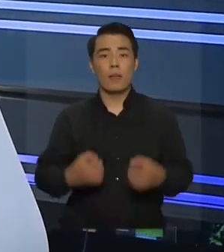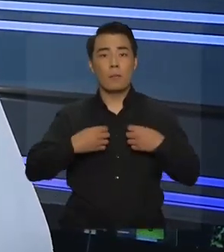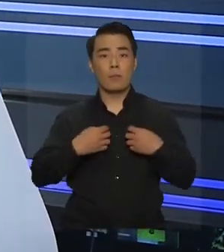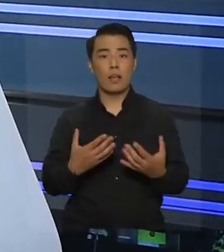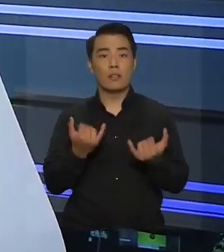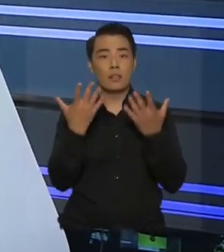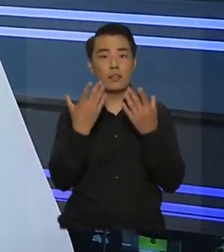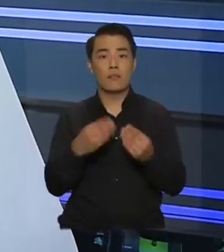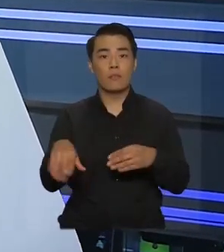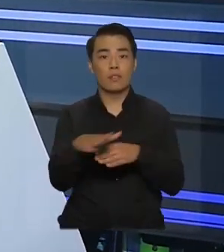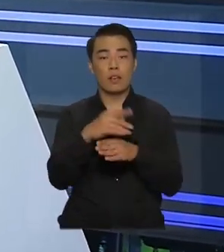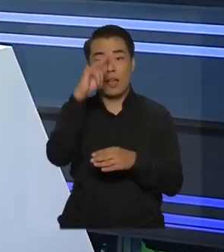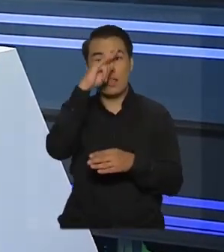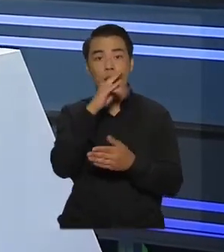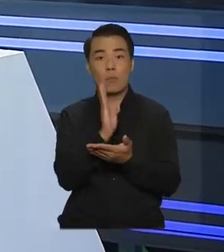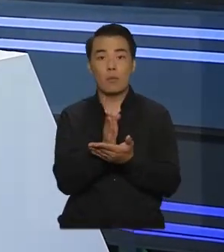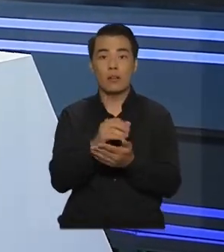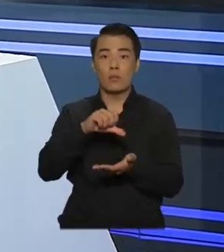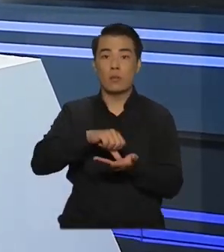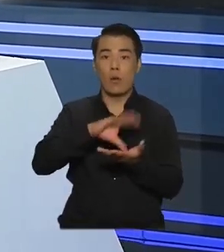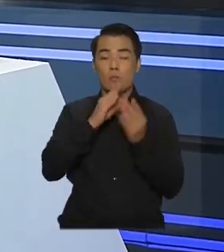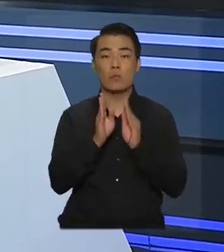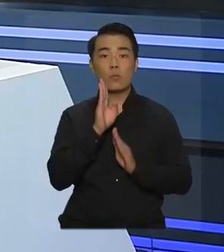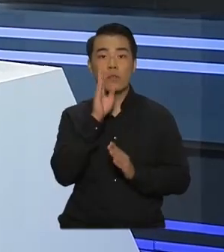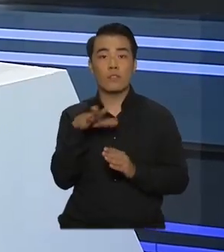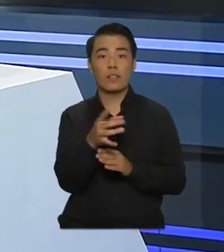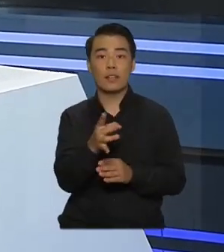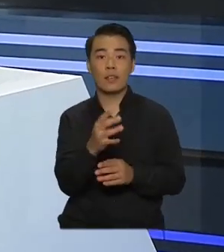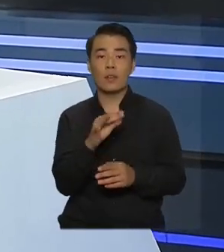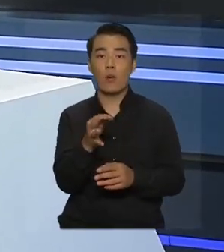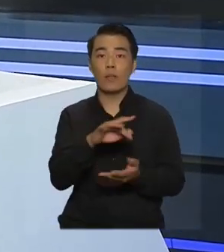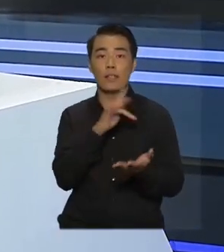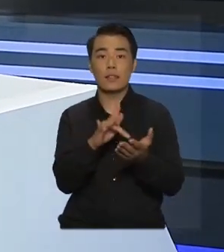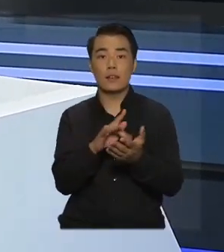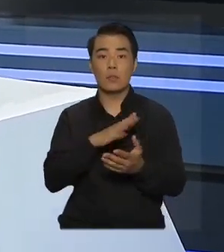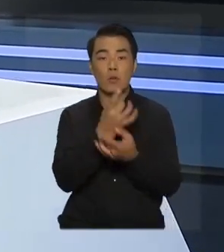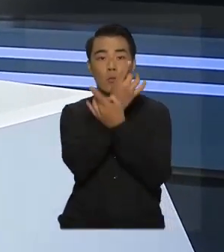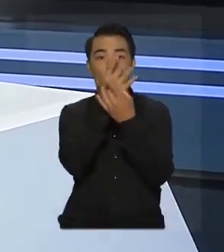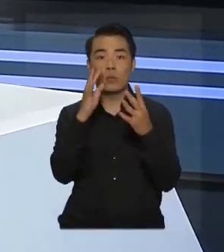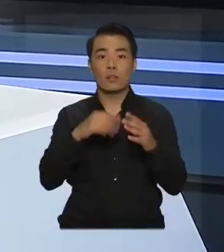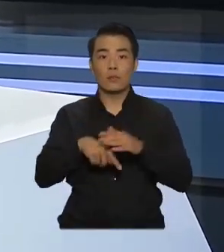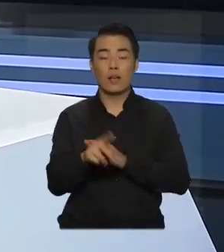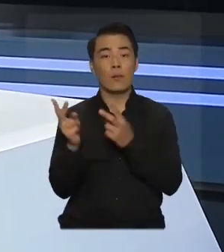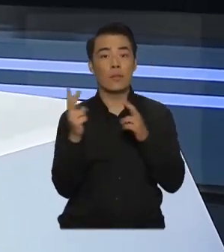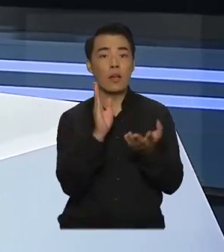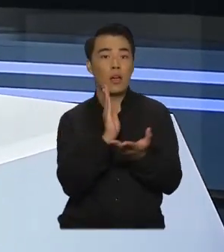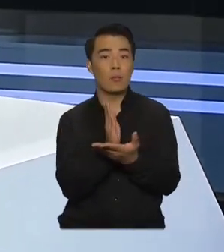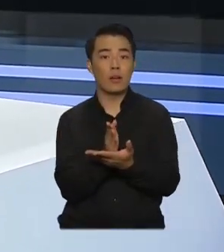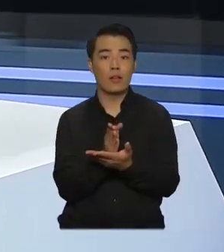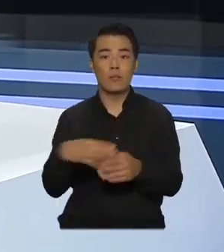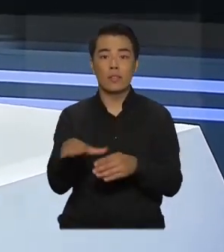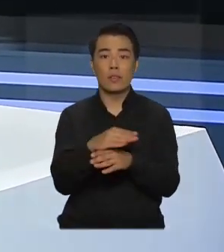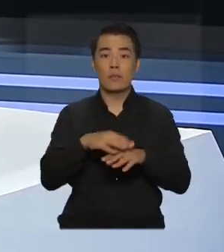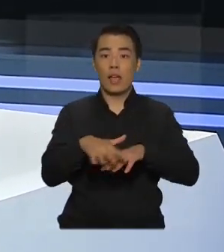Праздничная. Сегодня во всех уголках Казахстана, а с утра во всех регионах и областных центрах проходят культурно-массовые мероприятия. Во